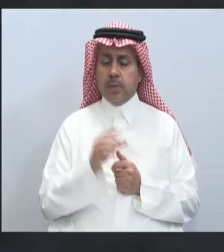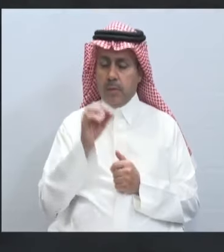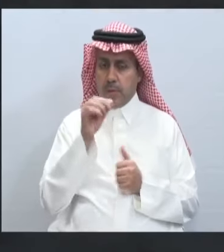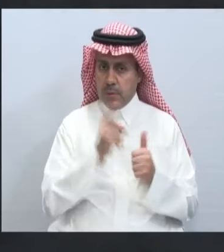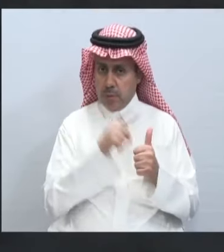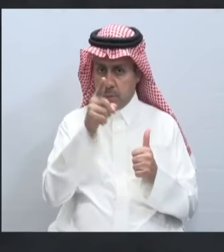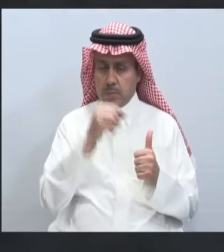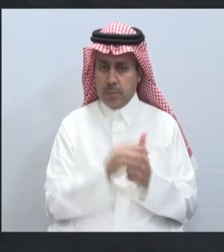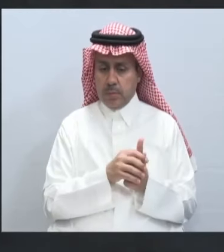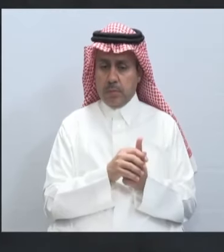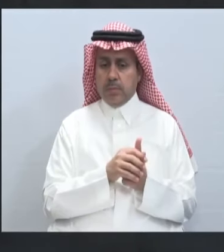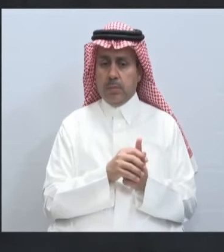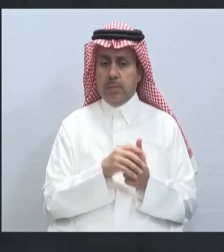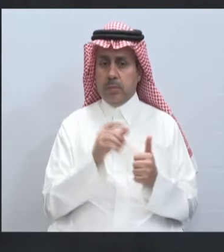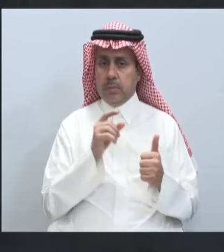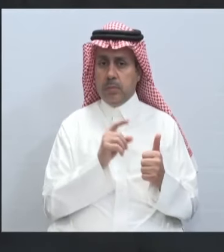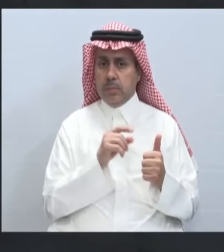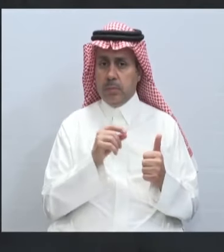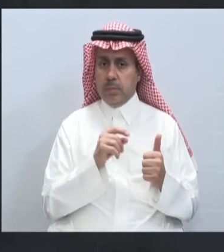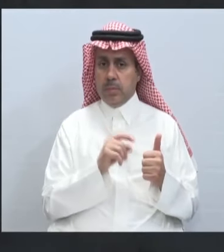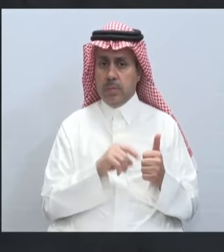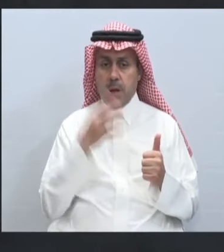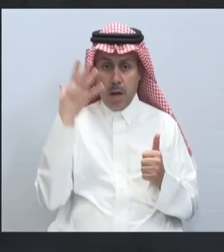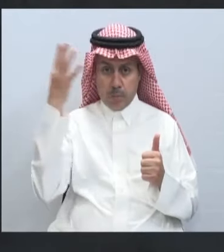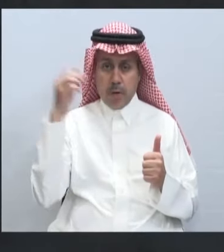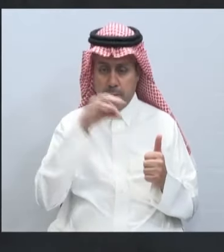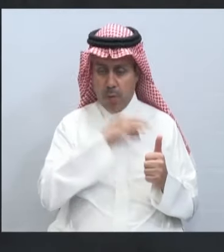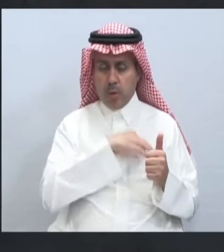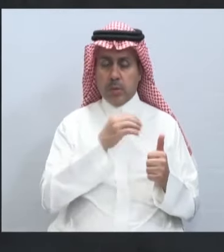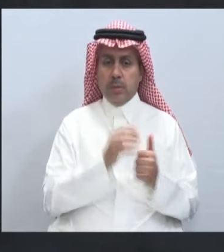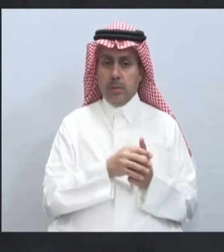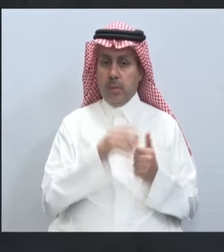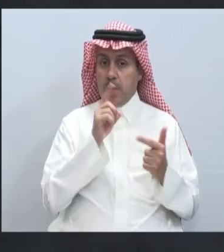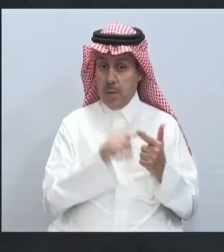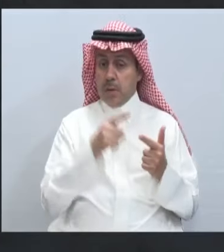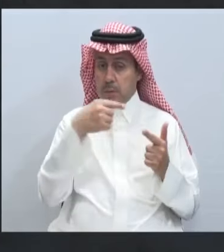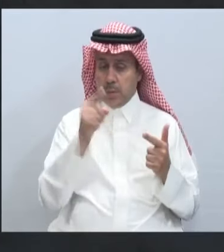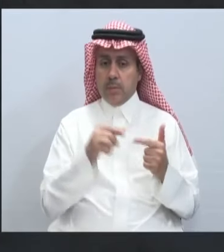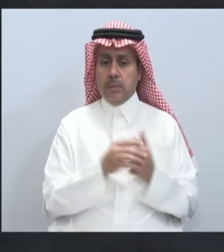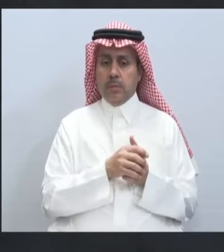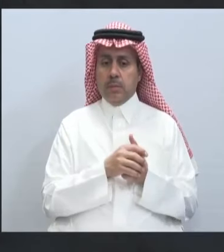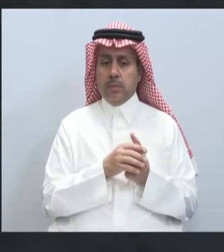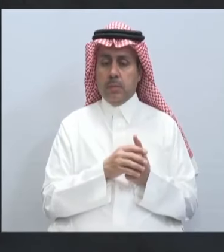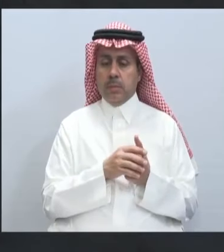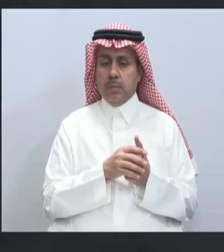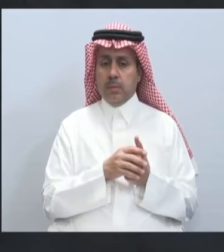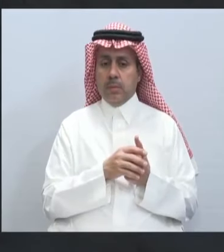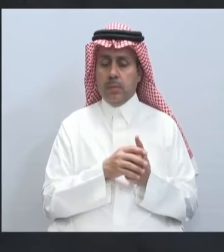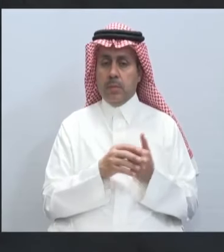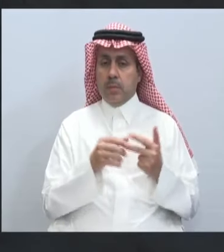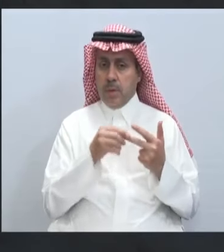ممتاز نريد ان نصل لخمس فوائد جميل وهذه الثانيه ايها